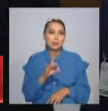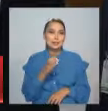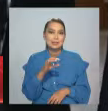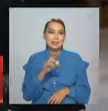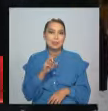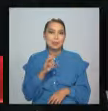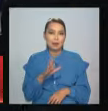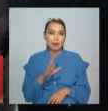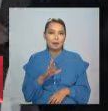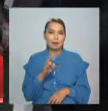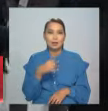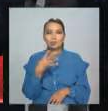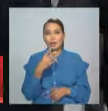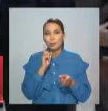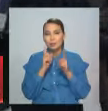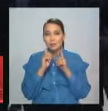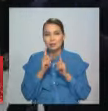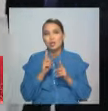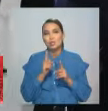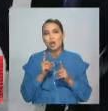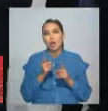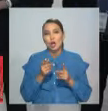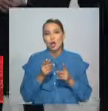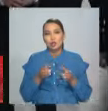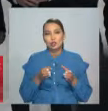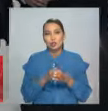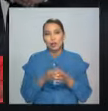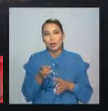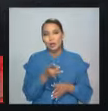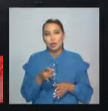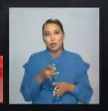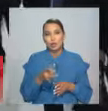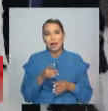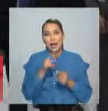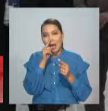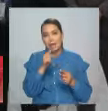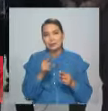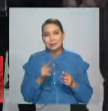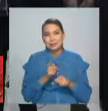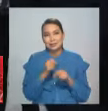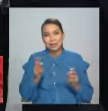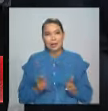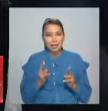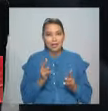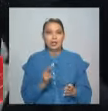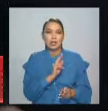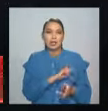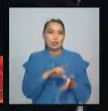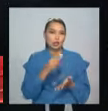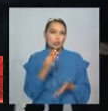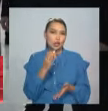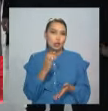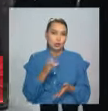безопасности Руслан Сисимбаев на 40-м заседании Совета региональной антитеррористической структуры ШОС с участием